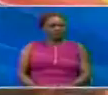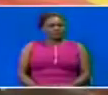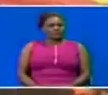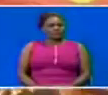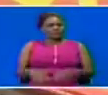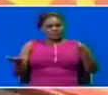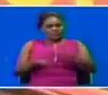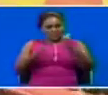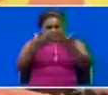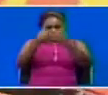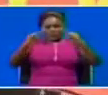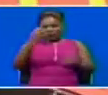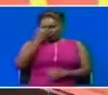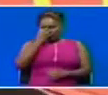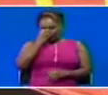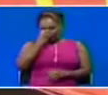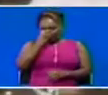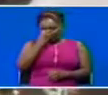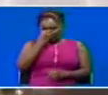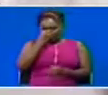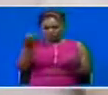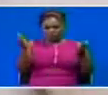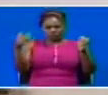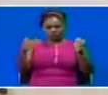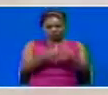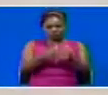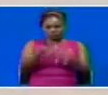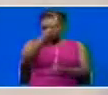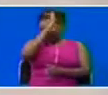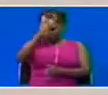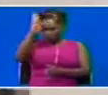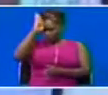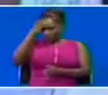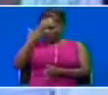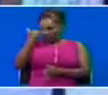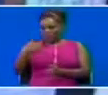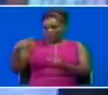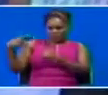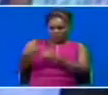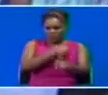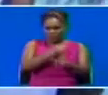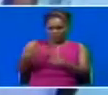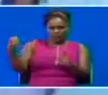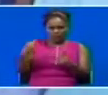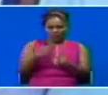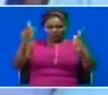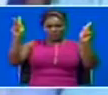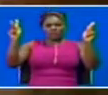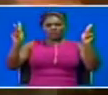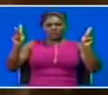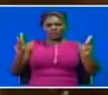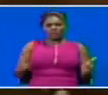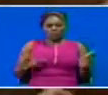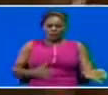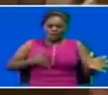Naibu wa Rais William Ruto afutilia mbali mkutano wa Bungoma kutokana na ghasia za vijana, huku wakazi wa Kisumu